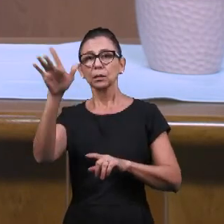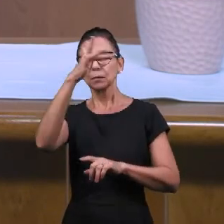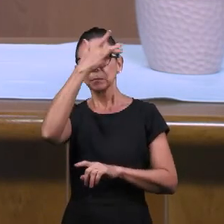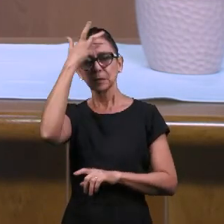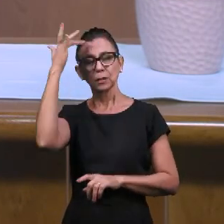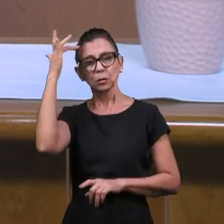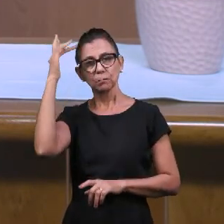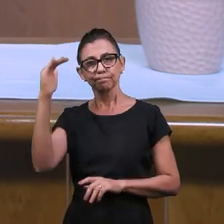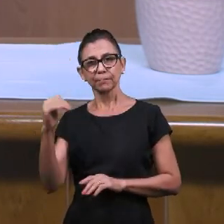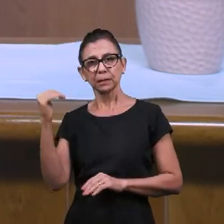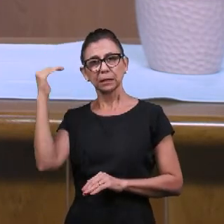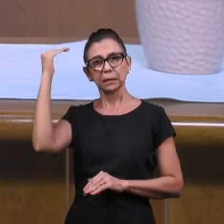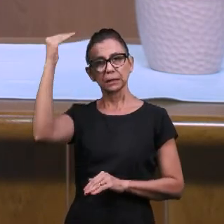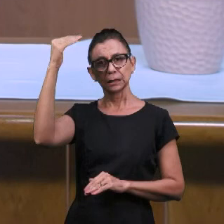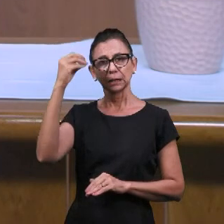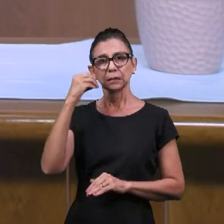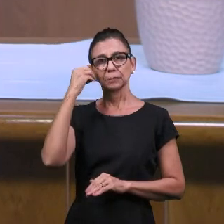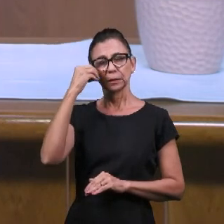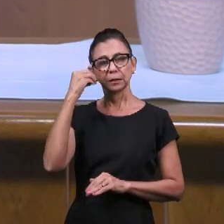опытом, чтобы другие могли